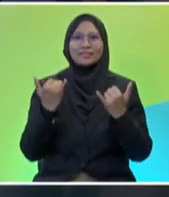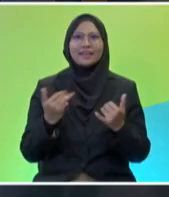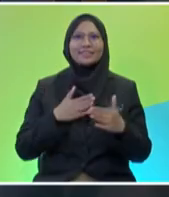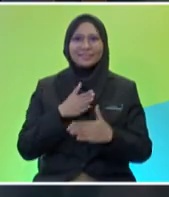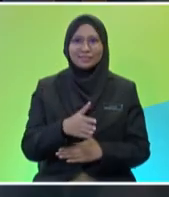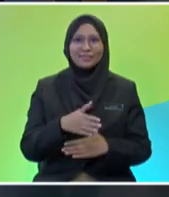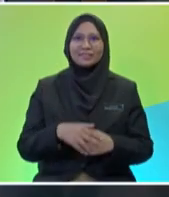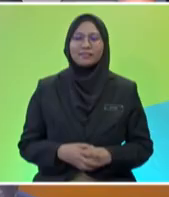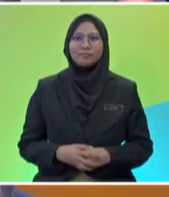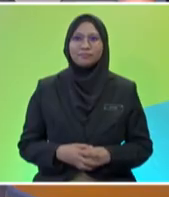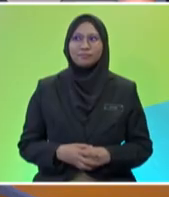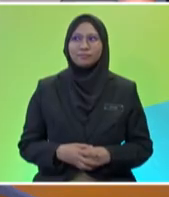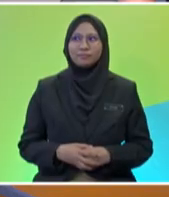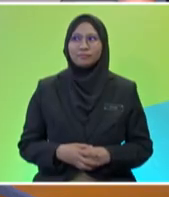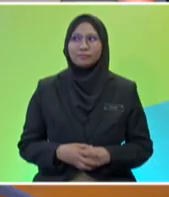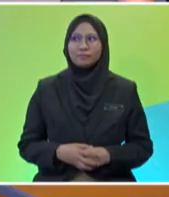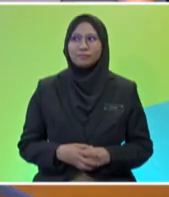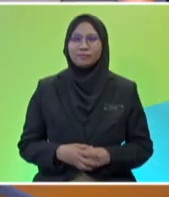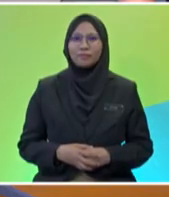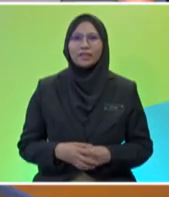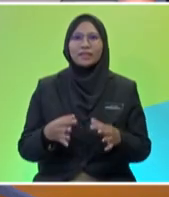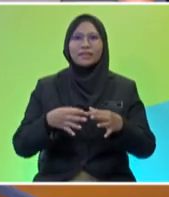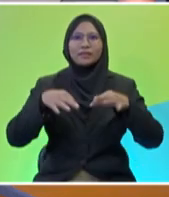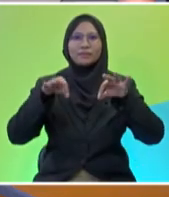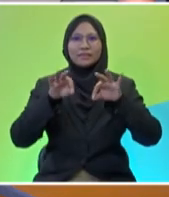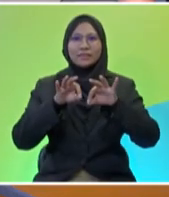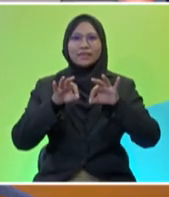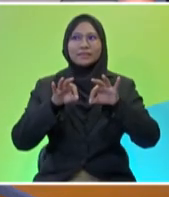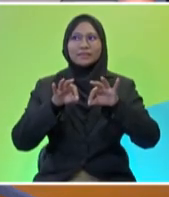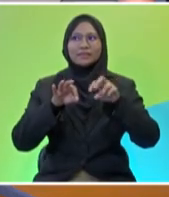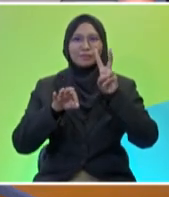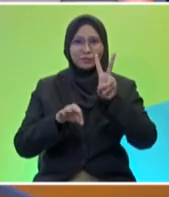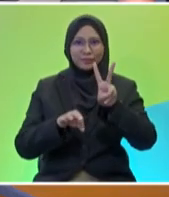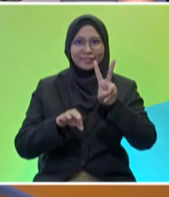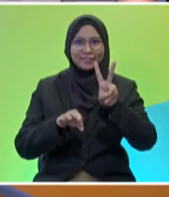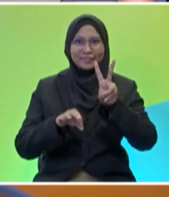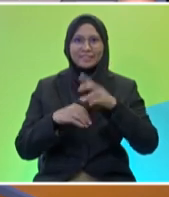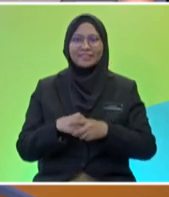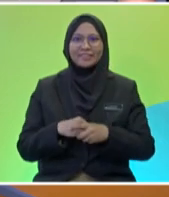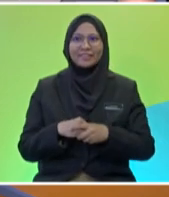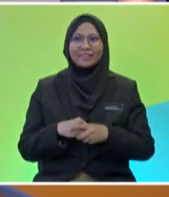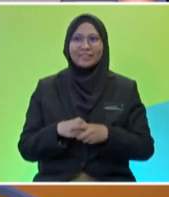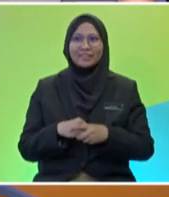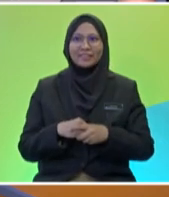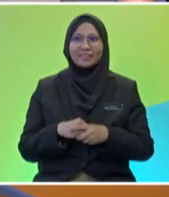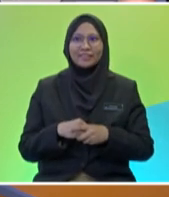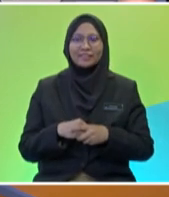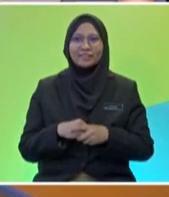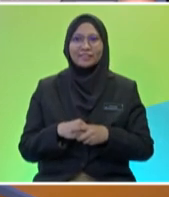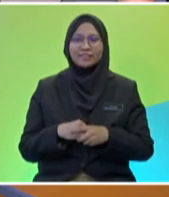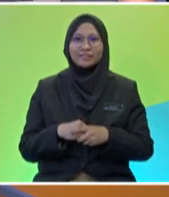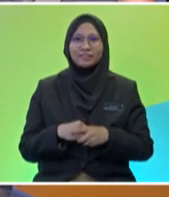jadi kita lihat kepada kepentingan yang kedua Tapi saya memberi satu agensi lain untuk kita lihat apakah